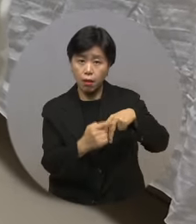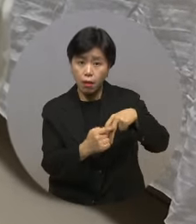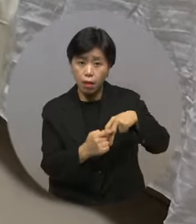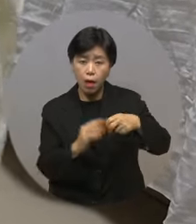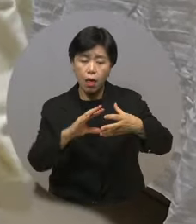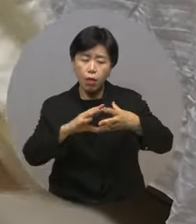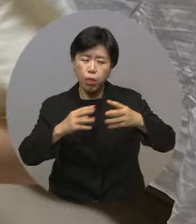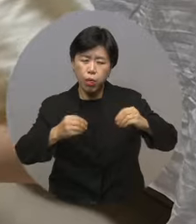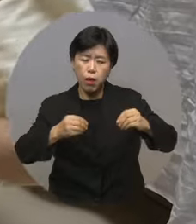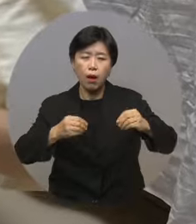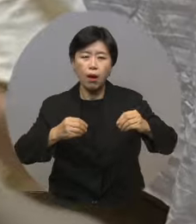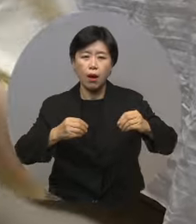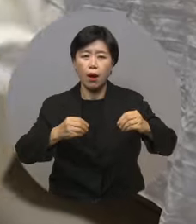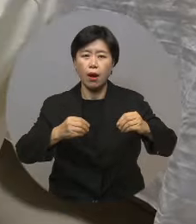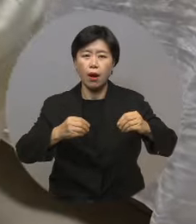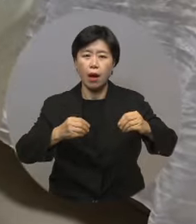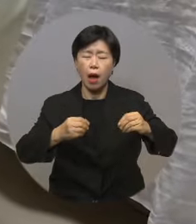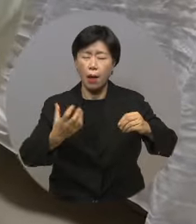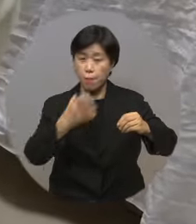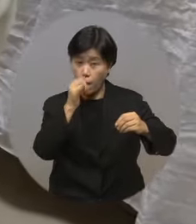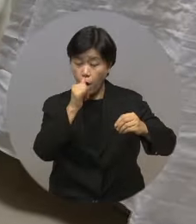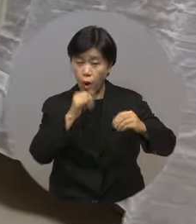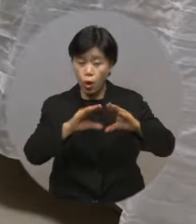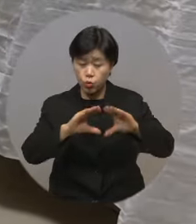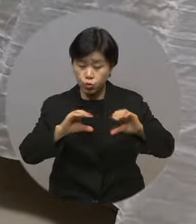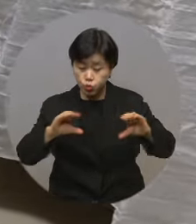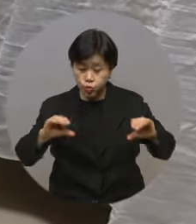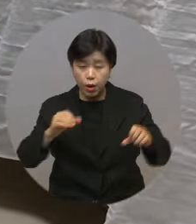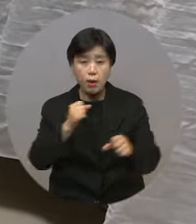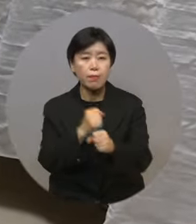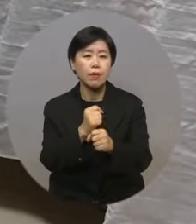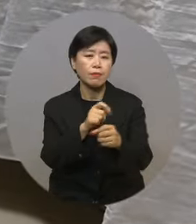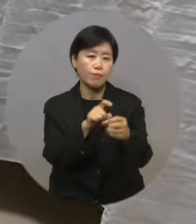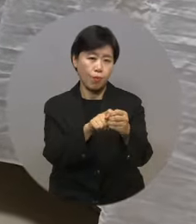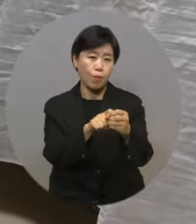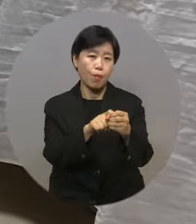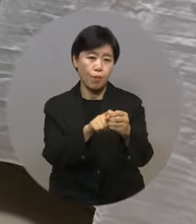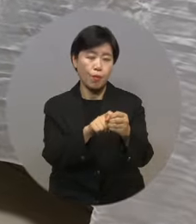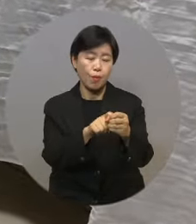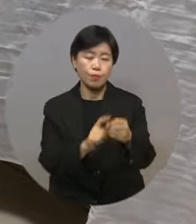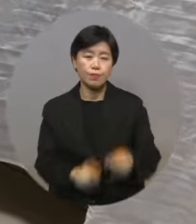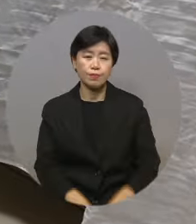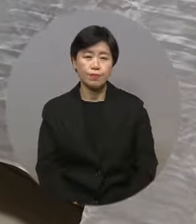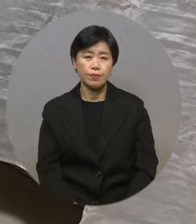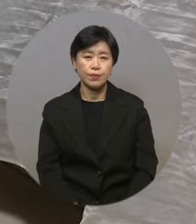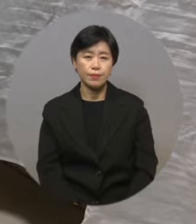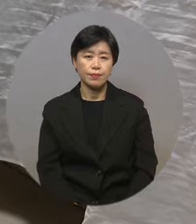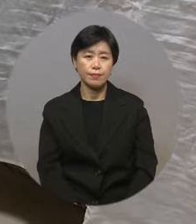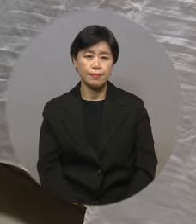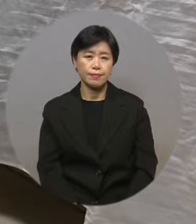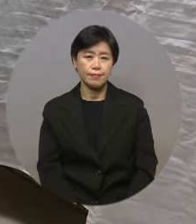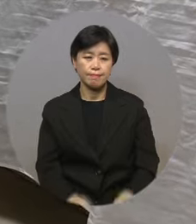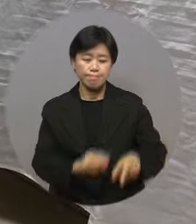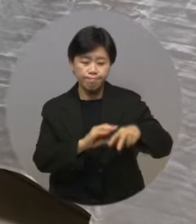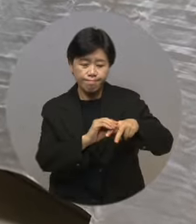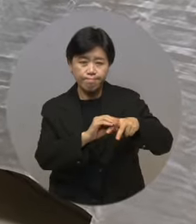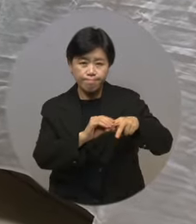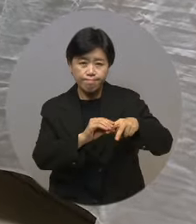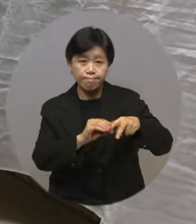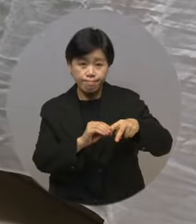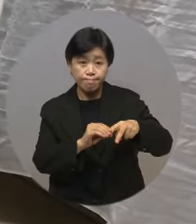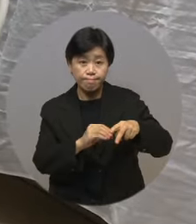지친 근육 풀어줄 때 아주 좋은 마사지